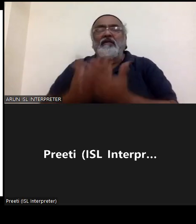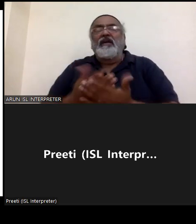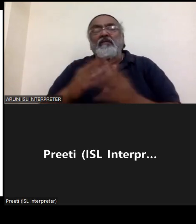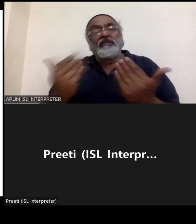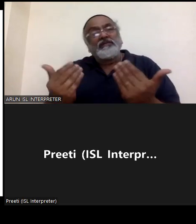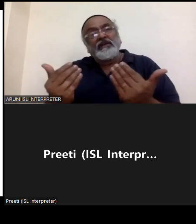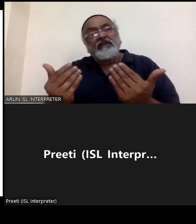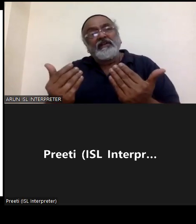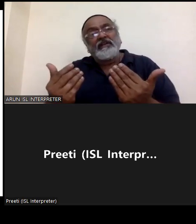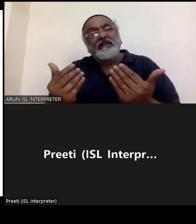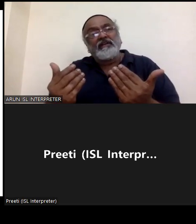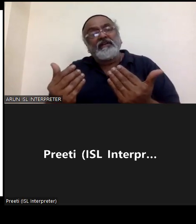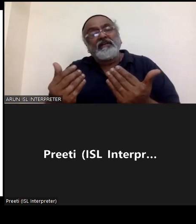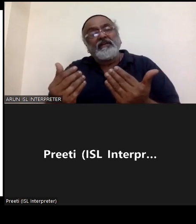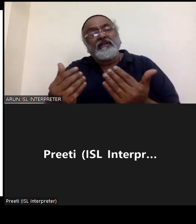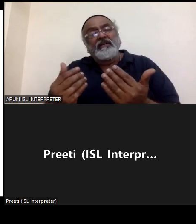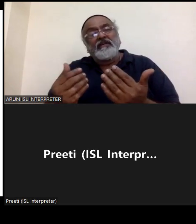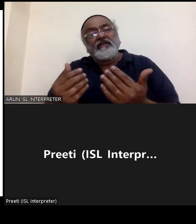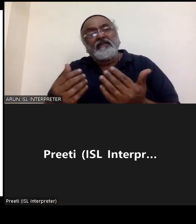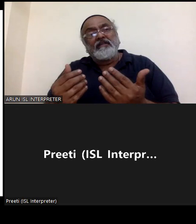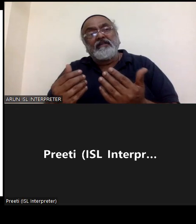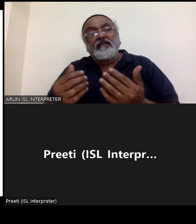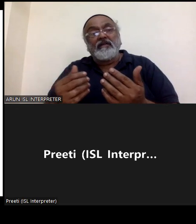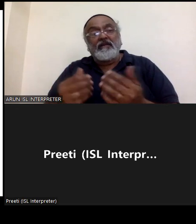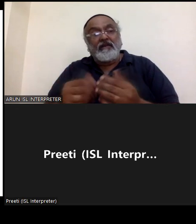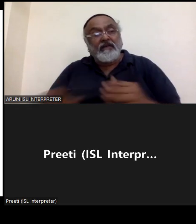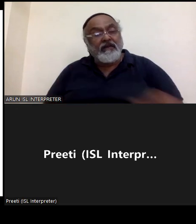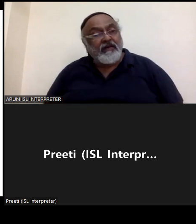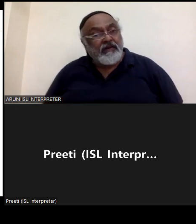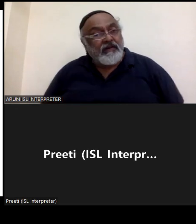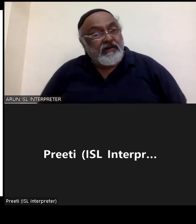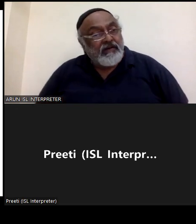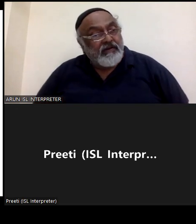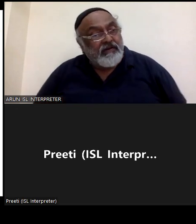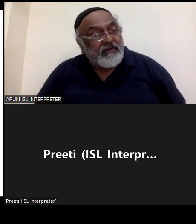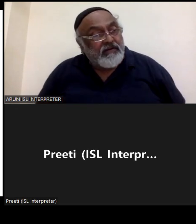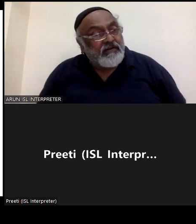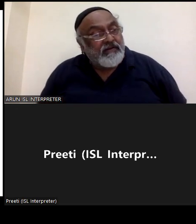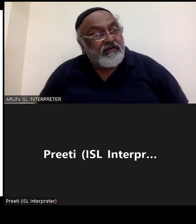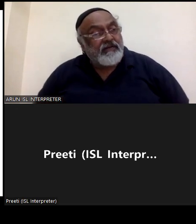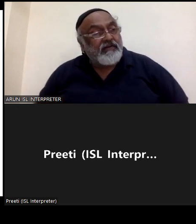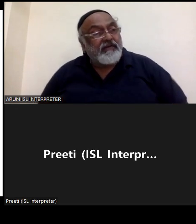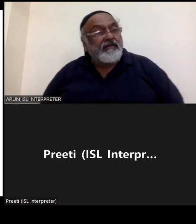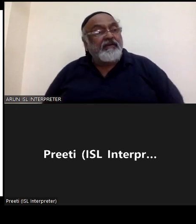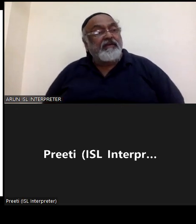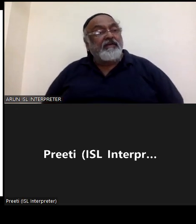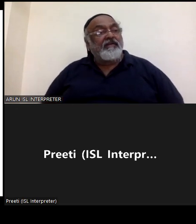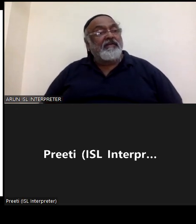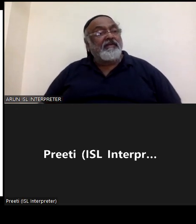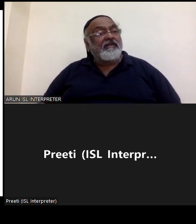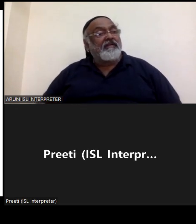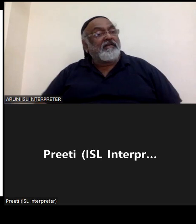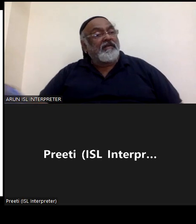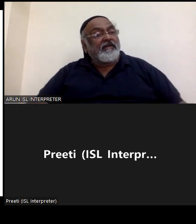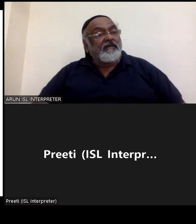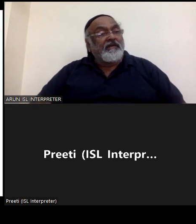भी लोग इस सेशन में फुटबॉल में इंटरेस्ट रखते हैं, सो हूएवर इज इंटरेस्टेड in